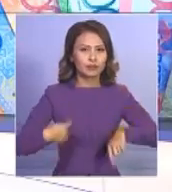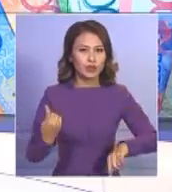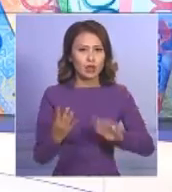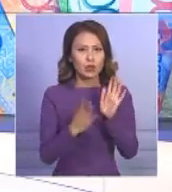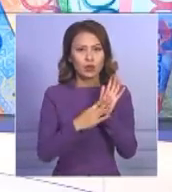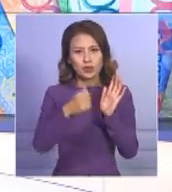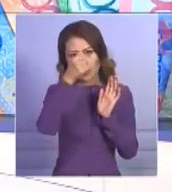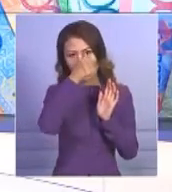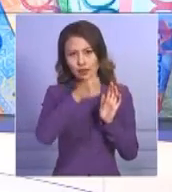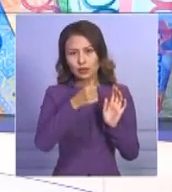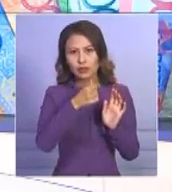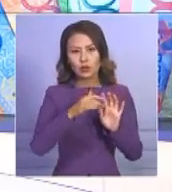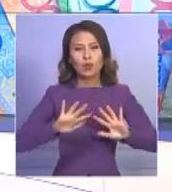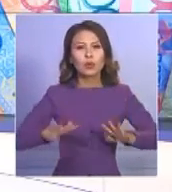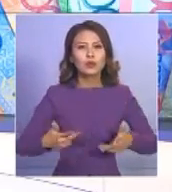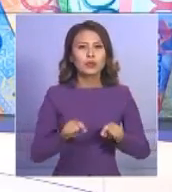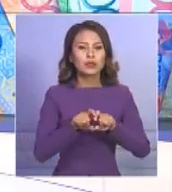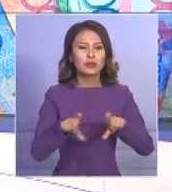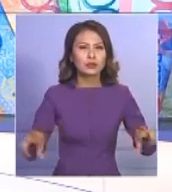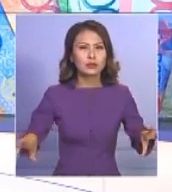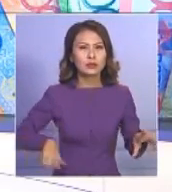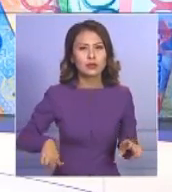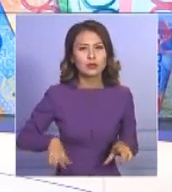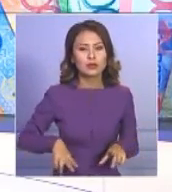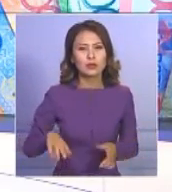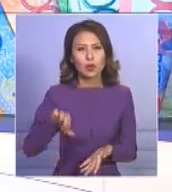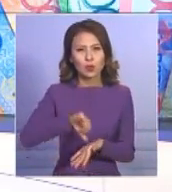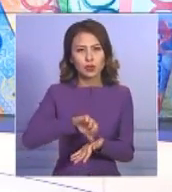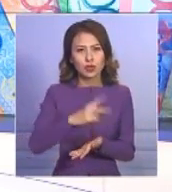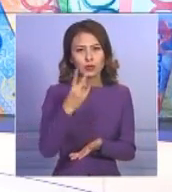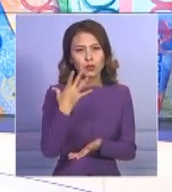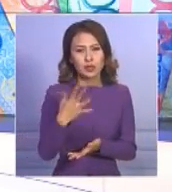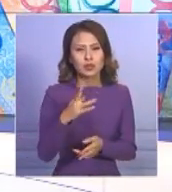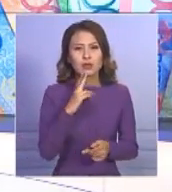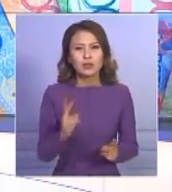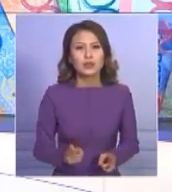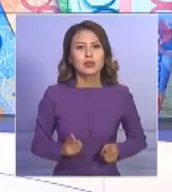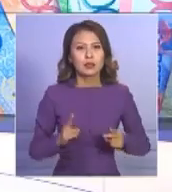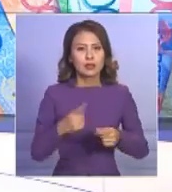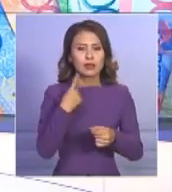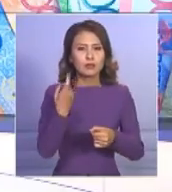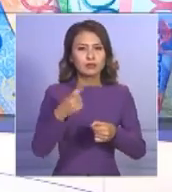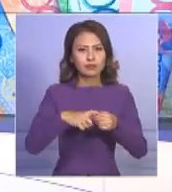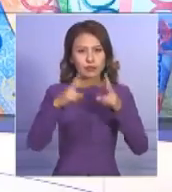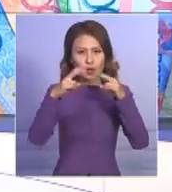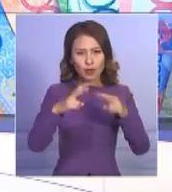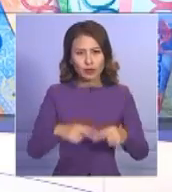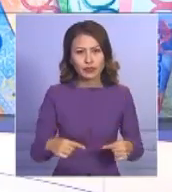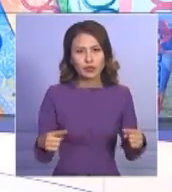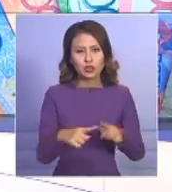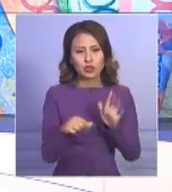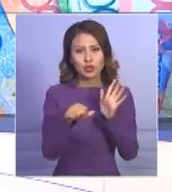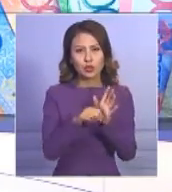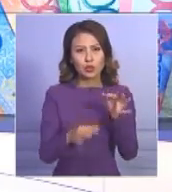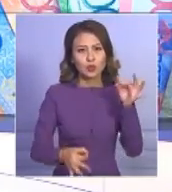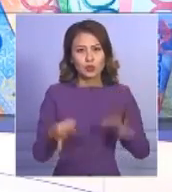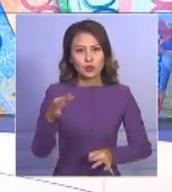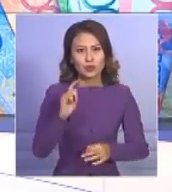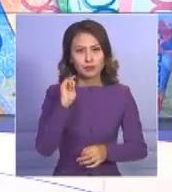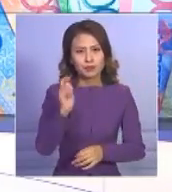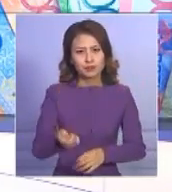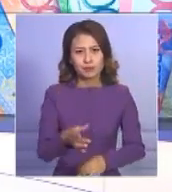келді. Соңғы 9 айда құзырлы орган мектеп директорларына қатысты 25 қылмыстық іс тіркеді. Оның 6-ауына сот шешім